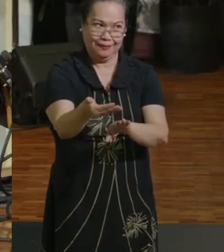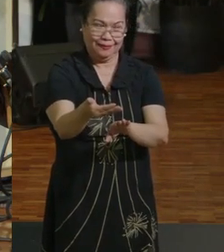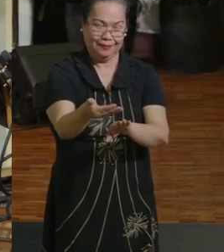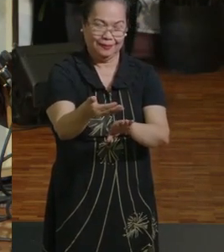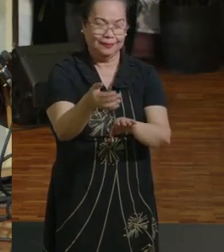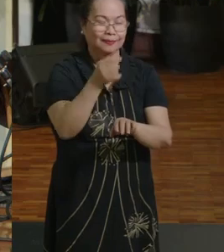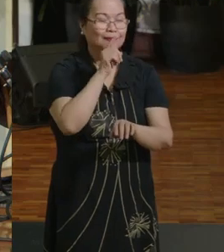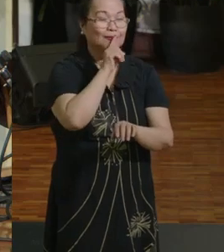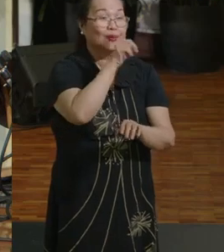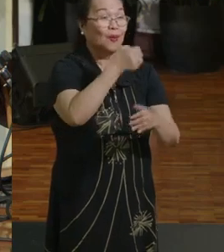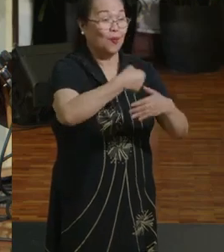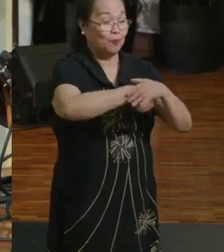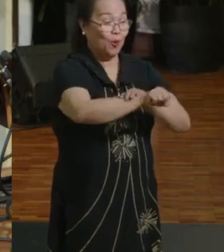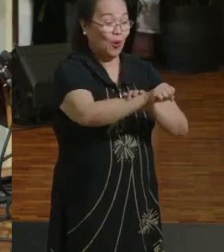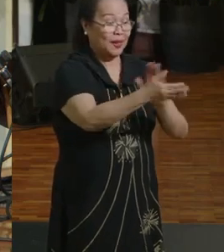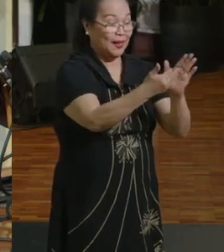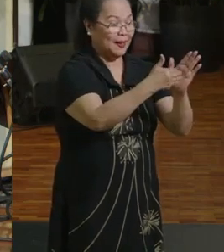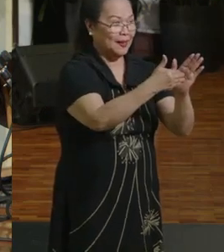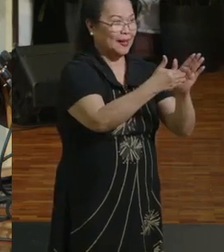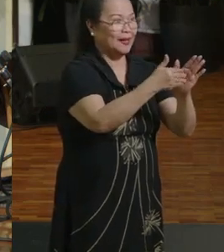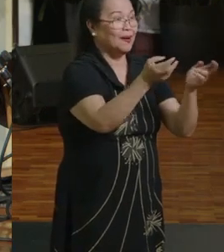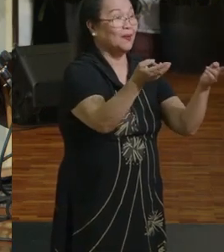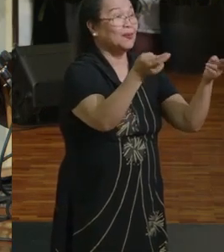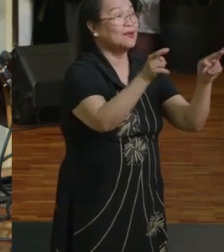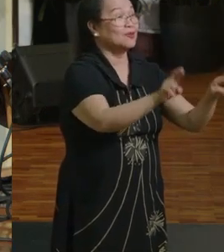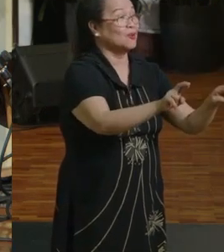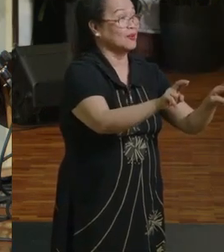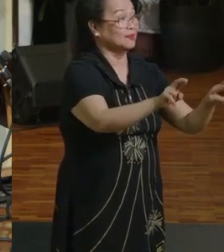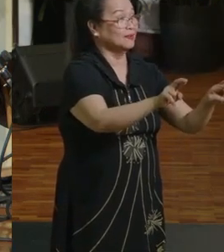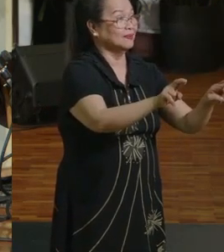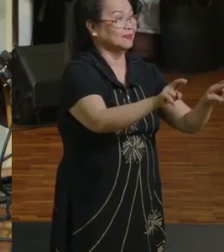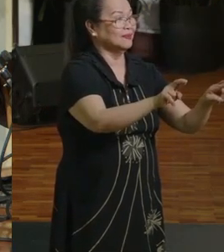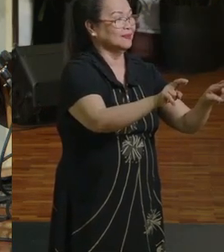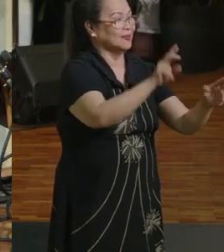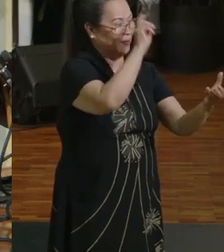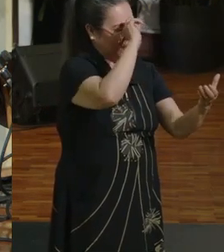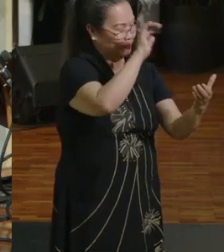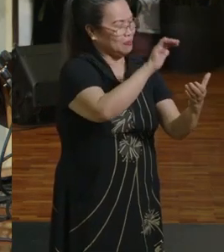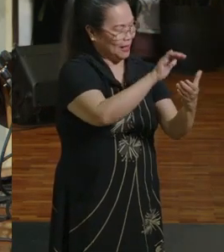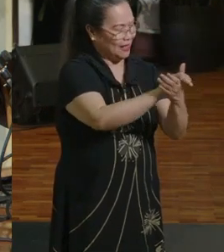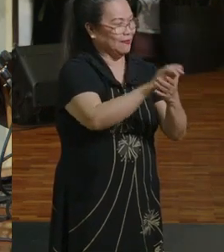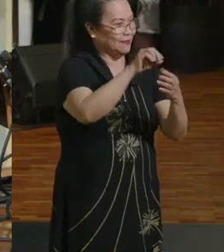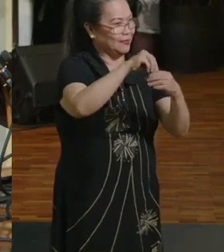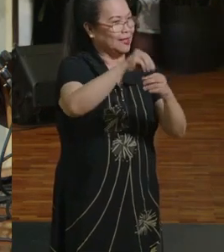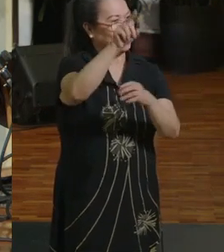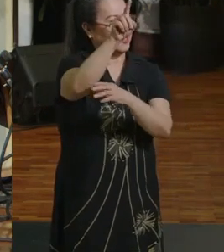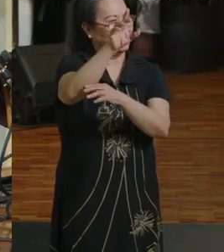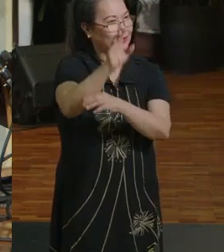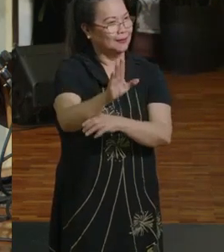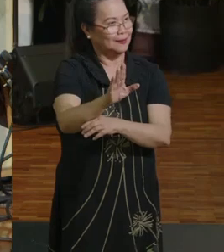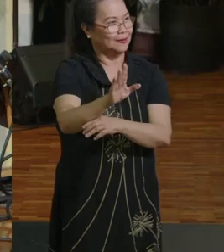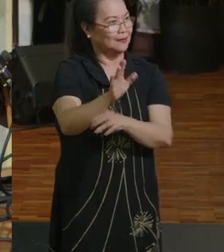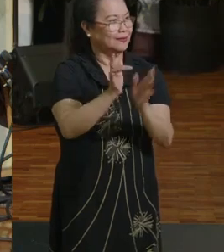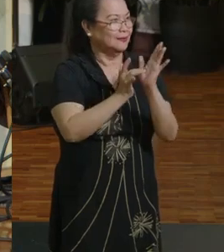Yung pagiging born again, nagre-resulta sa belief in Him.